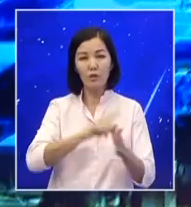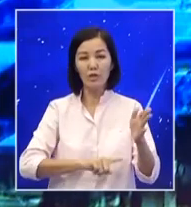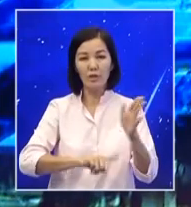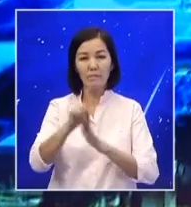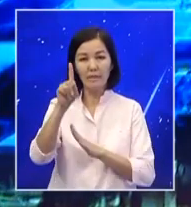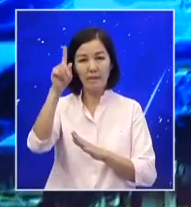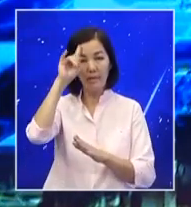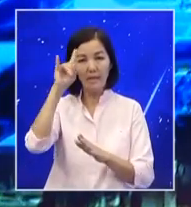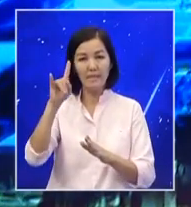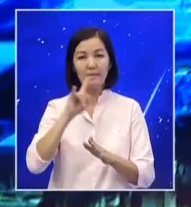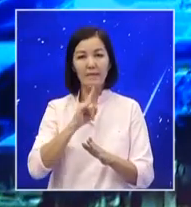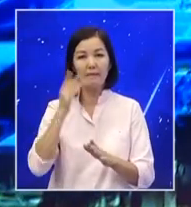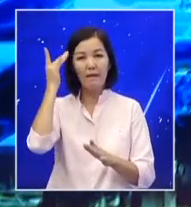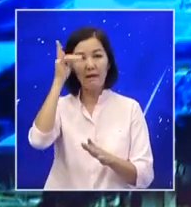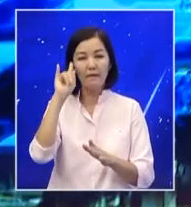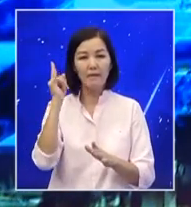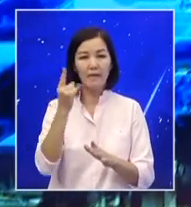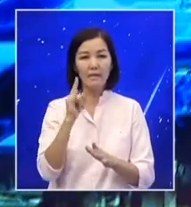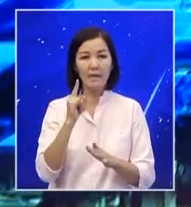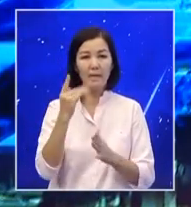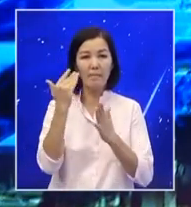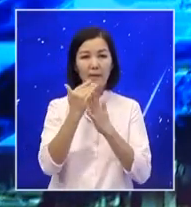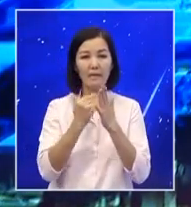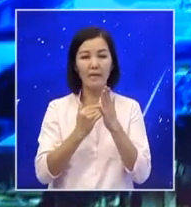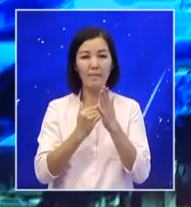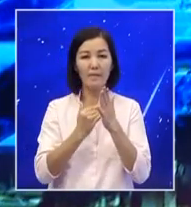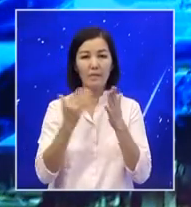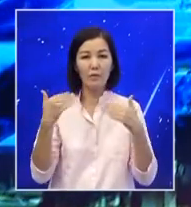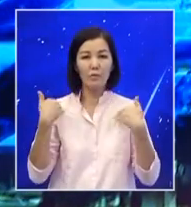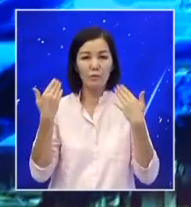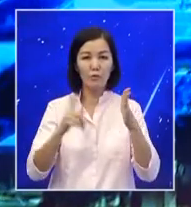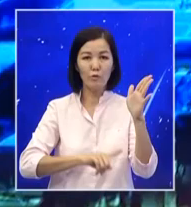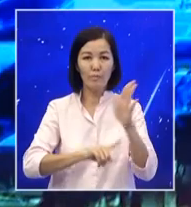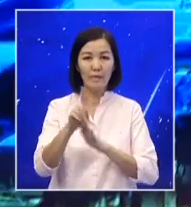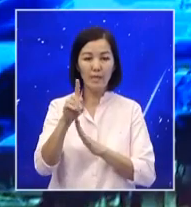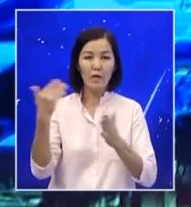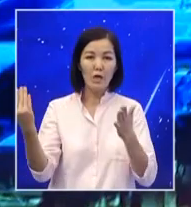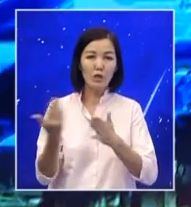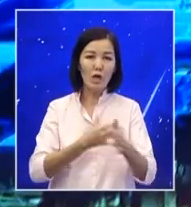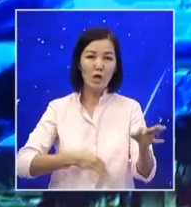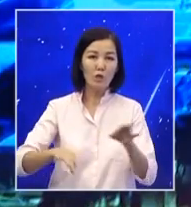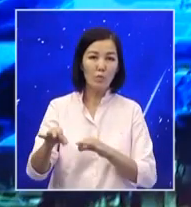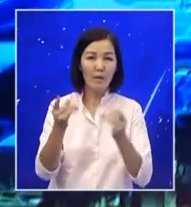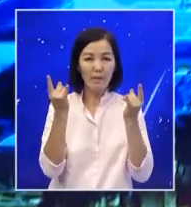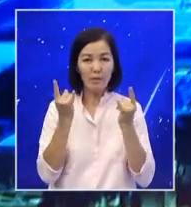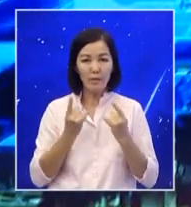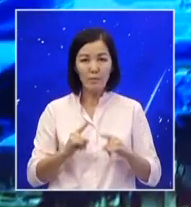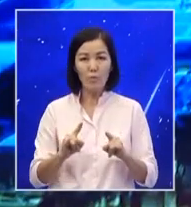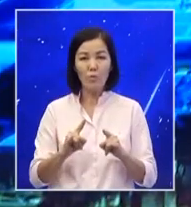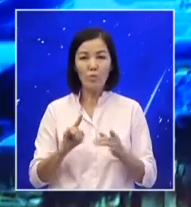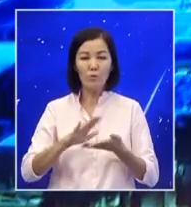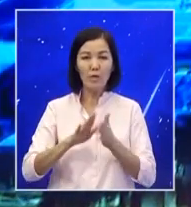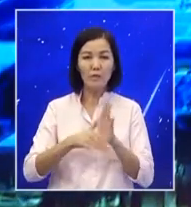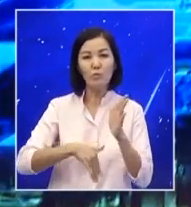2021 жылдан елімізде аңсаған сәби арнаулы бағдарламасы іске қосылады. Жаңа жоба отбасылық демографиялық ахуалды жақсартуға